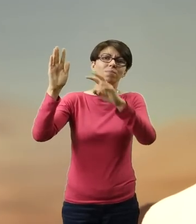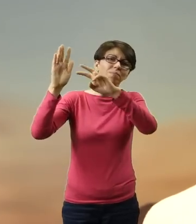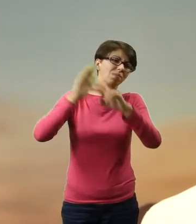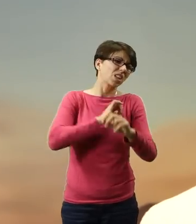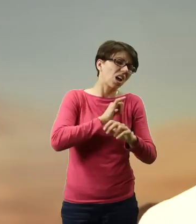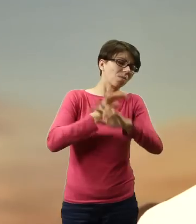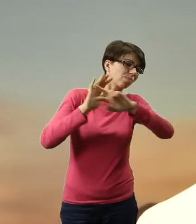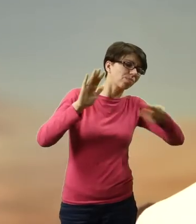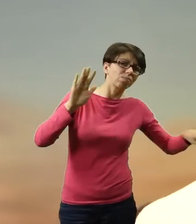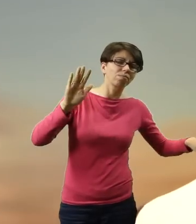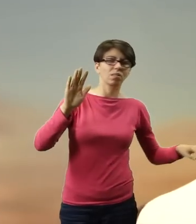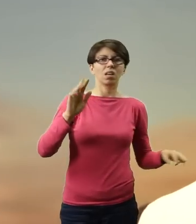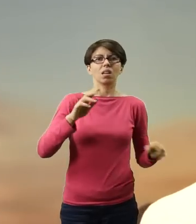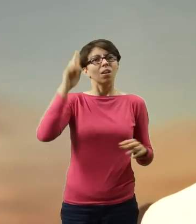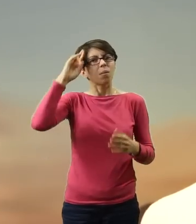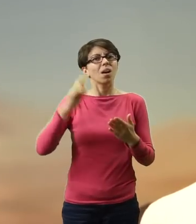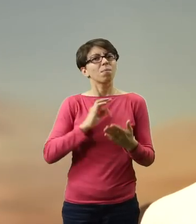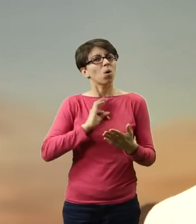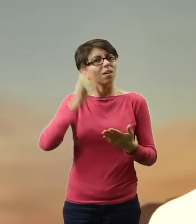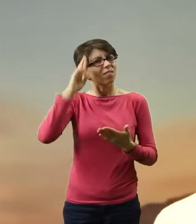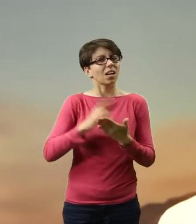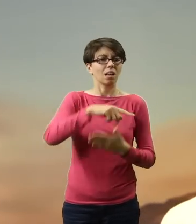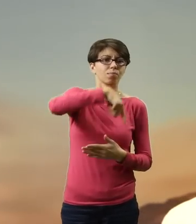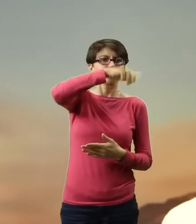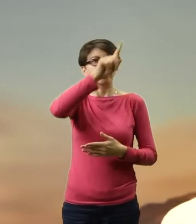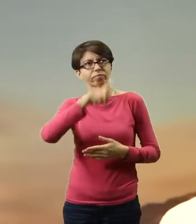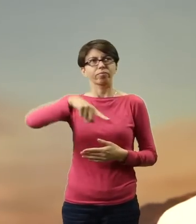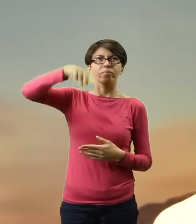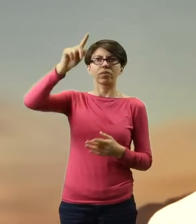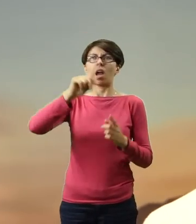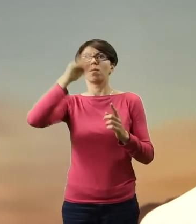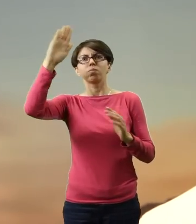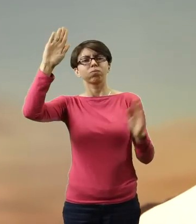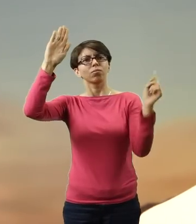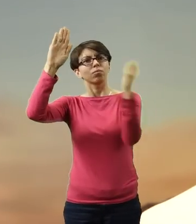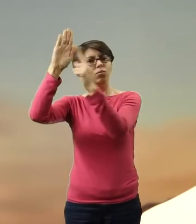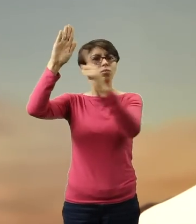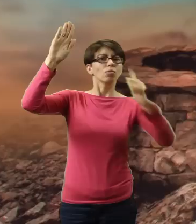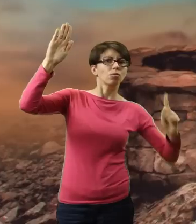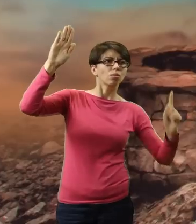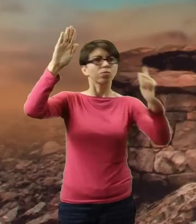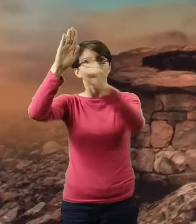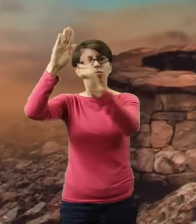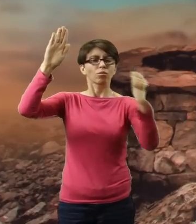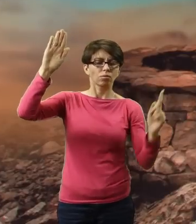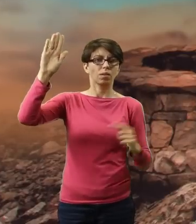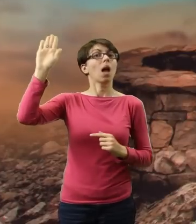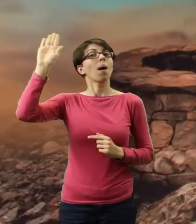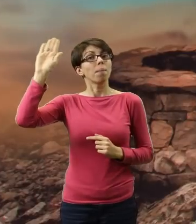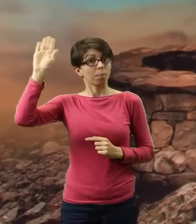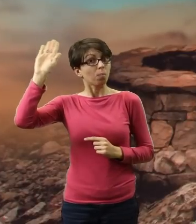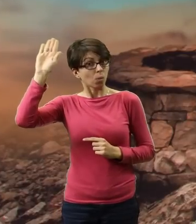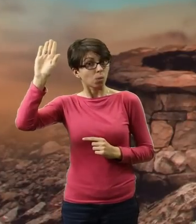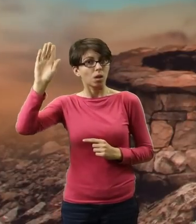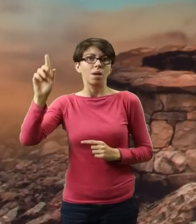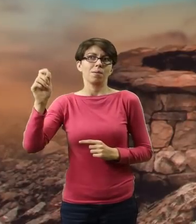i przeżywamy taką sinusoidę wiary i chciałem powiedzieć o tym że o ile Bóg czuwa